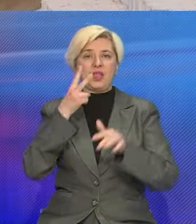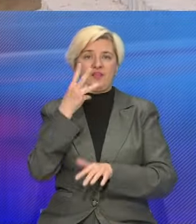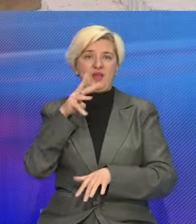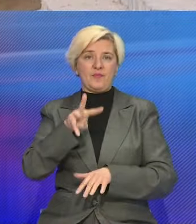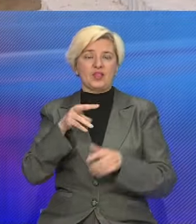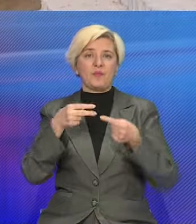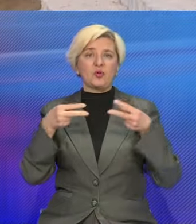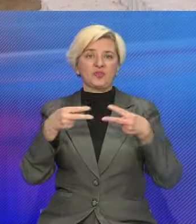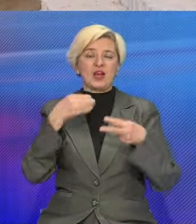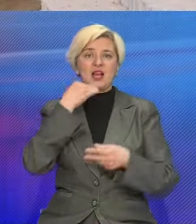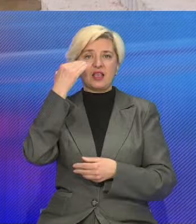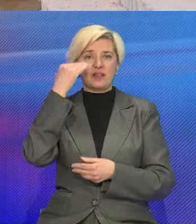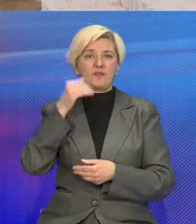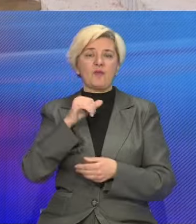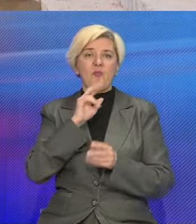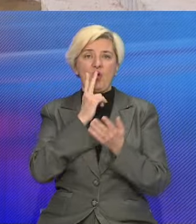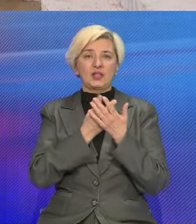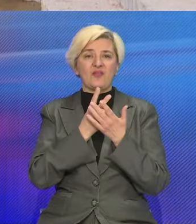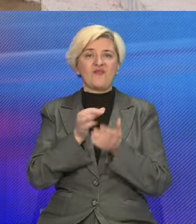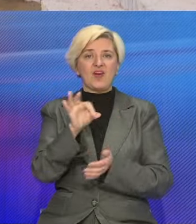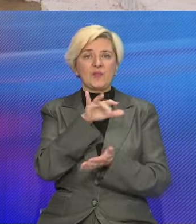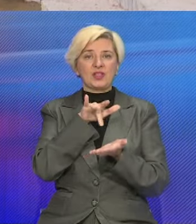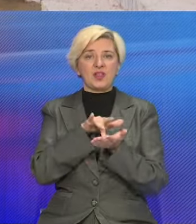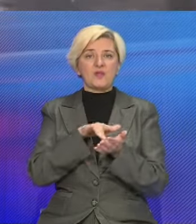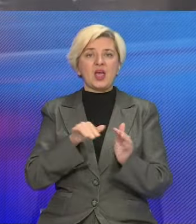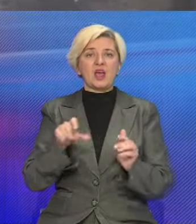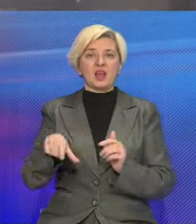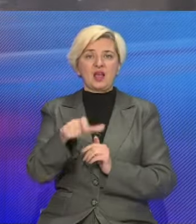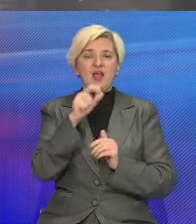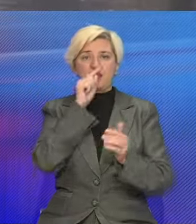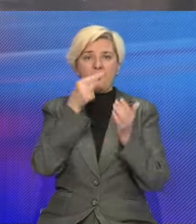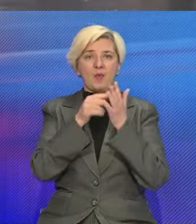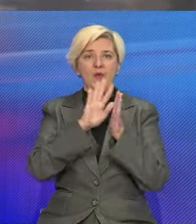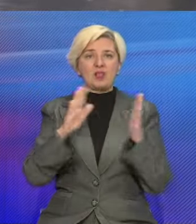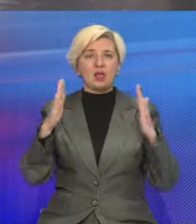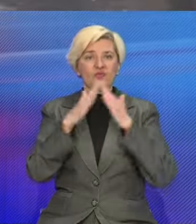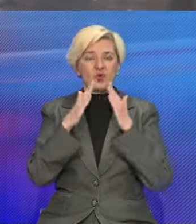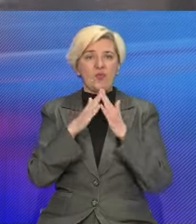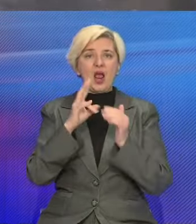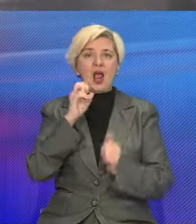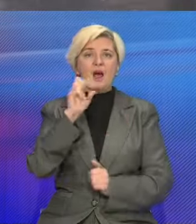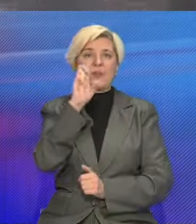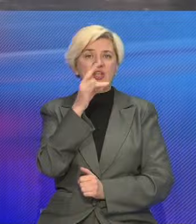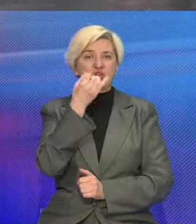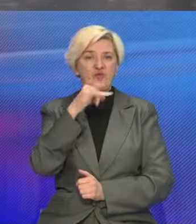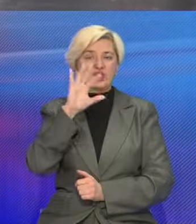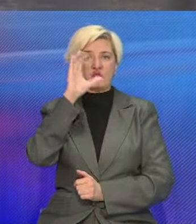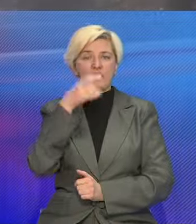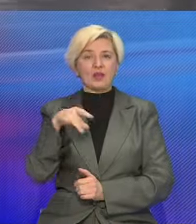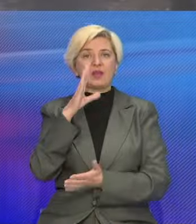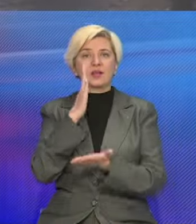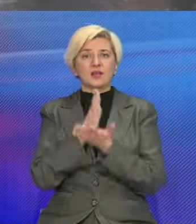покажчиками. Обласным центром рака не дошла до жилых домов. А вось у Беростовицким і Слонимським районах зафиксованы